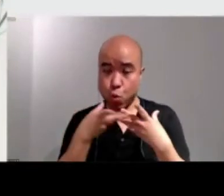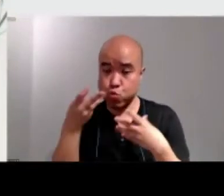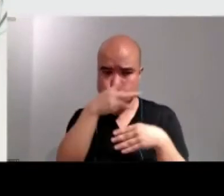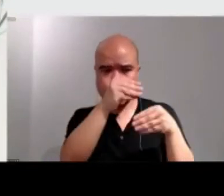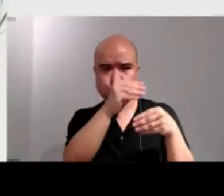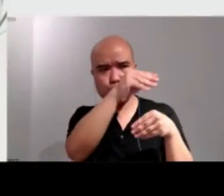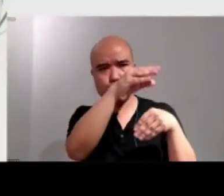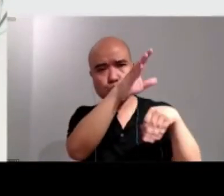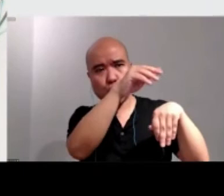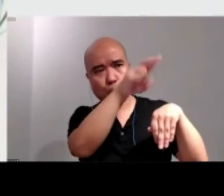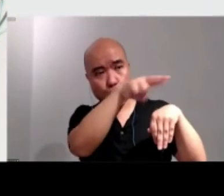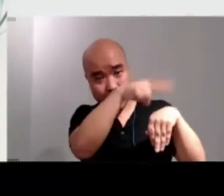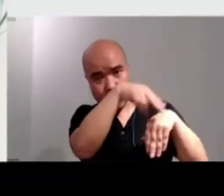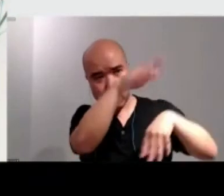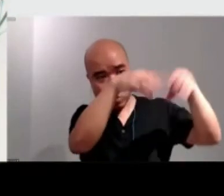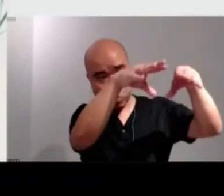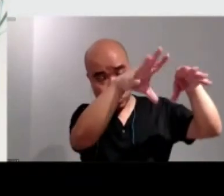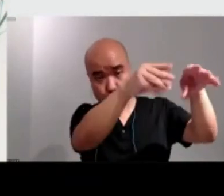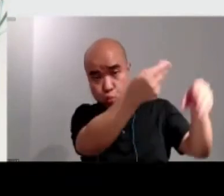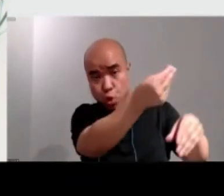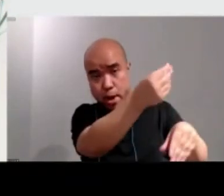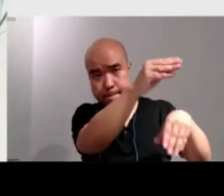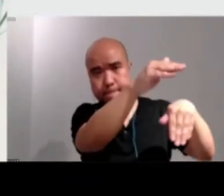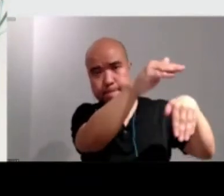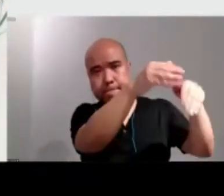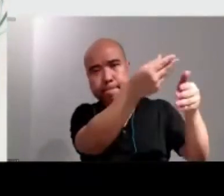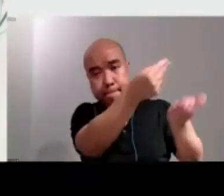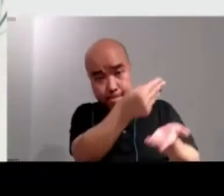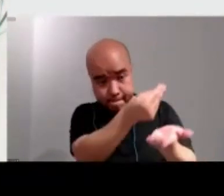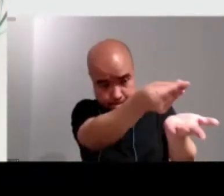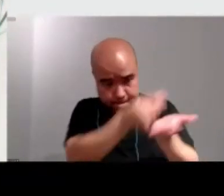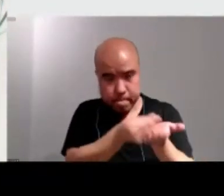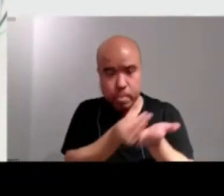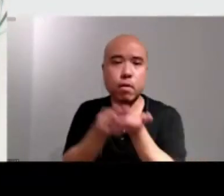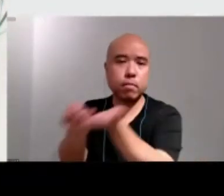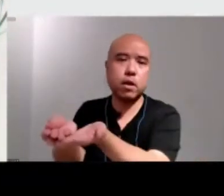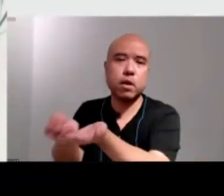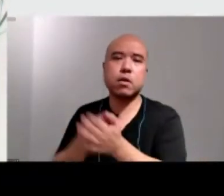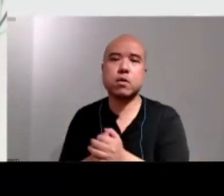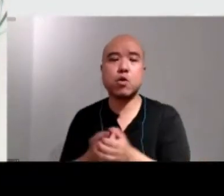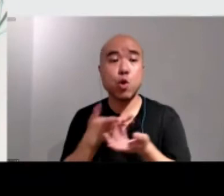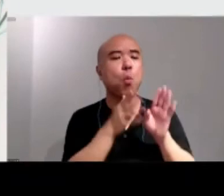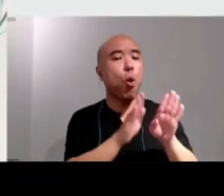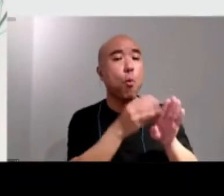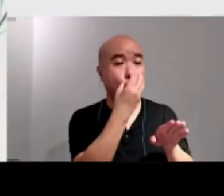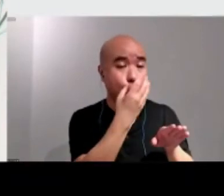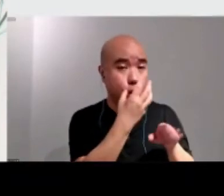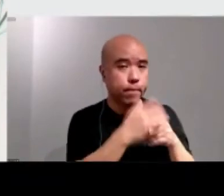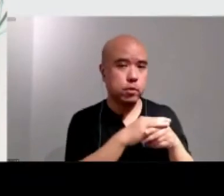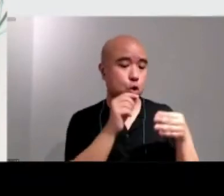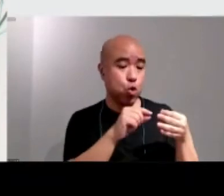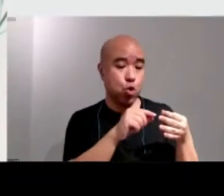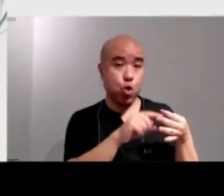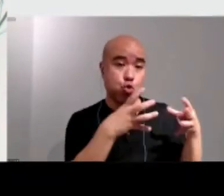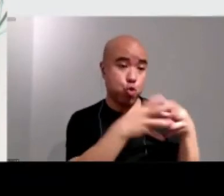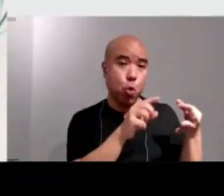去幫助到他們。同一時間我們都會做一些香港的慈善機構的，我們幫了融樂會，他專幫